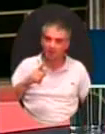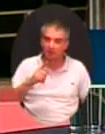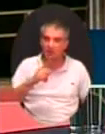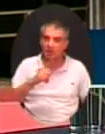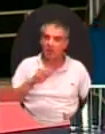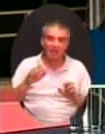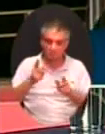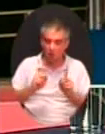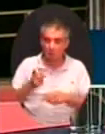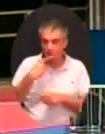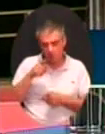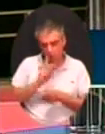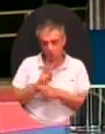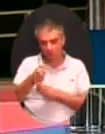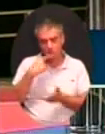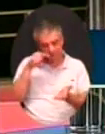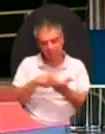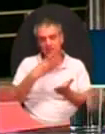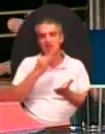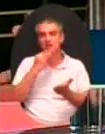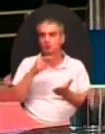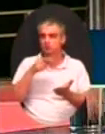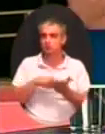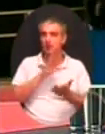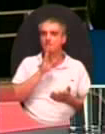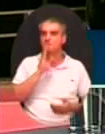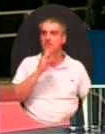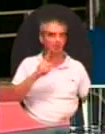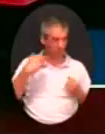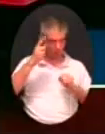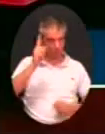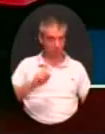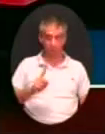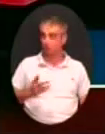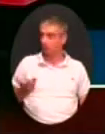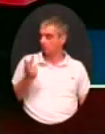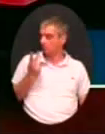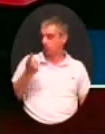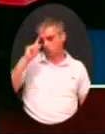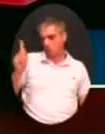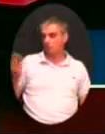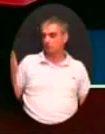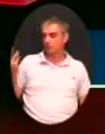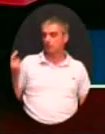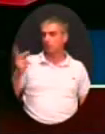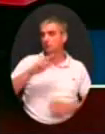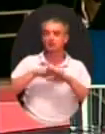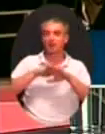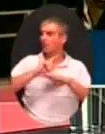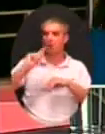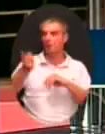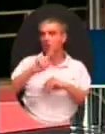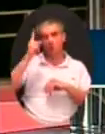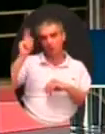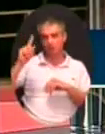הוא מזייף, הוא אומר, זוהי היהדות. זה הנחת המוצא שהחילוני לא יודע? בוודאי, הוא לא יודע. אולי, סליחה, לא הכל הוא לא